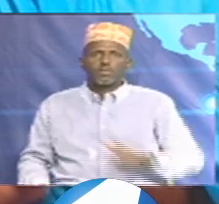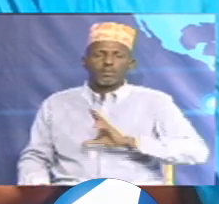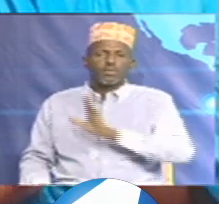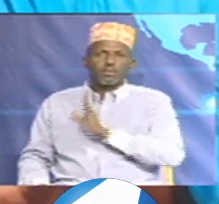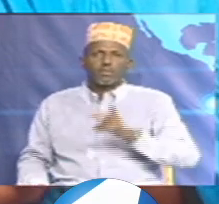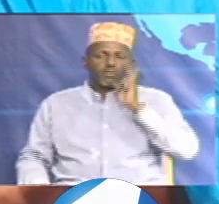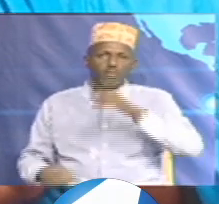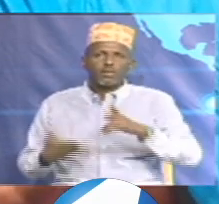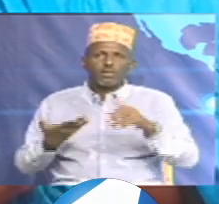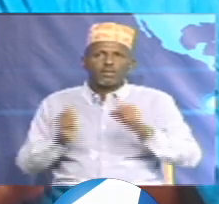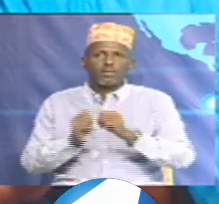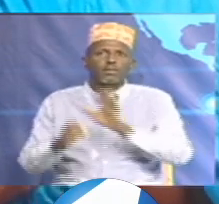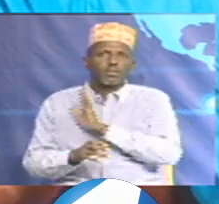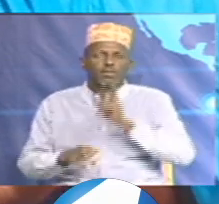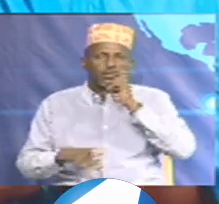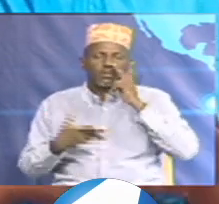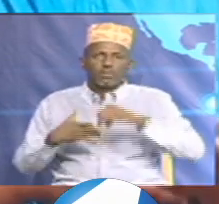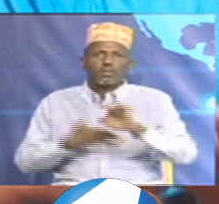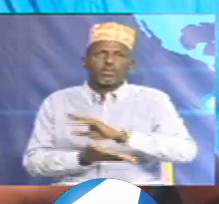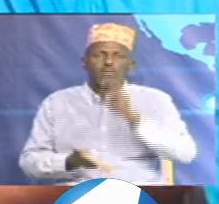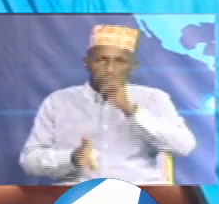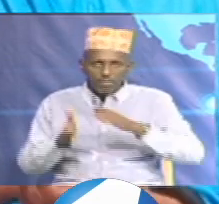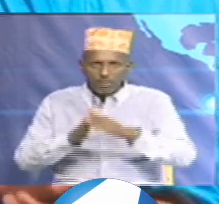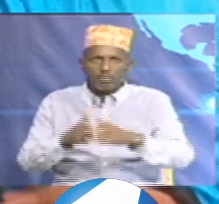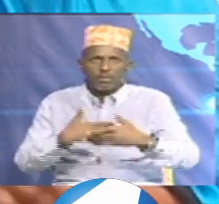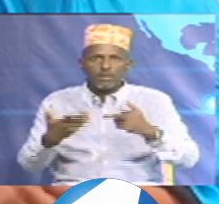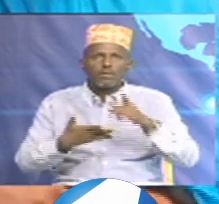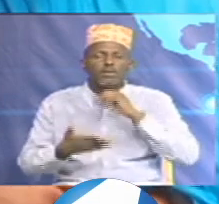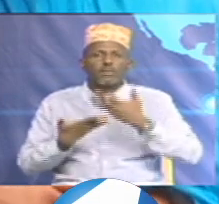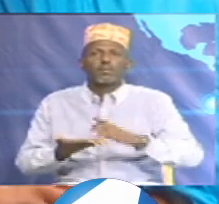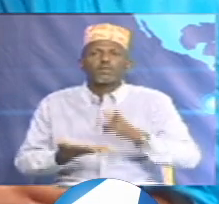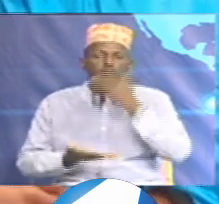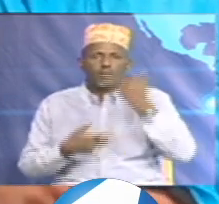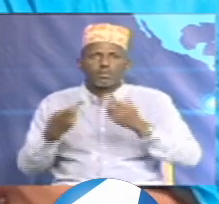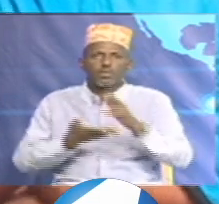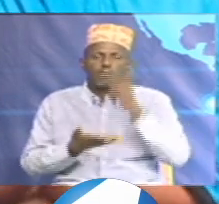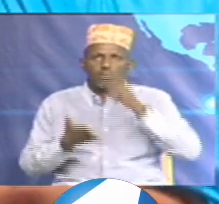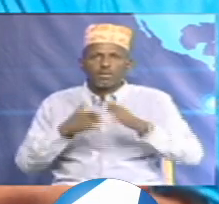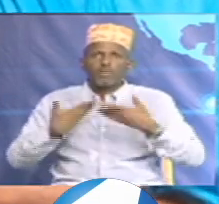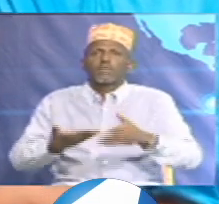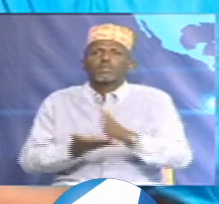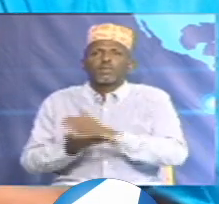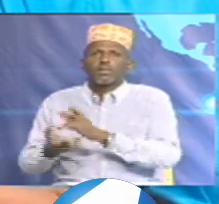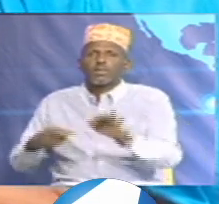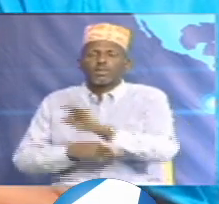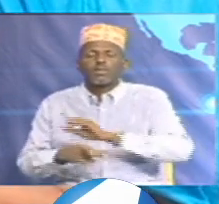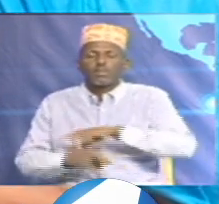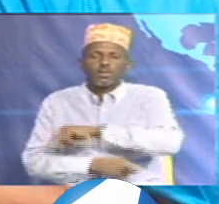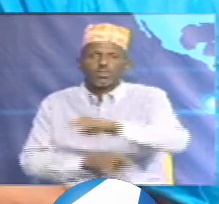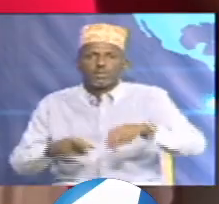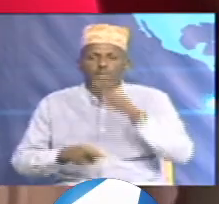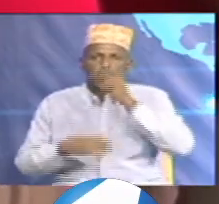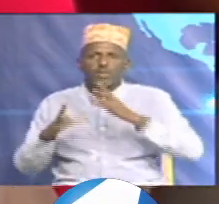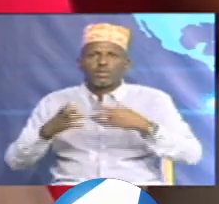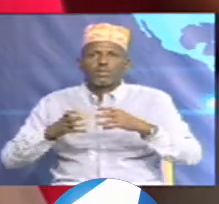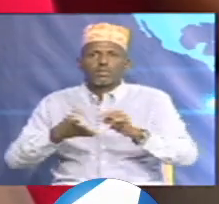Chers adhérents, mesdames et messieurs, si je vous dis que le moment était crucial, c'est parce que nous sommes à un